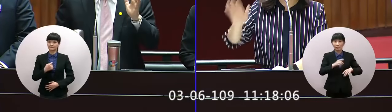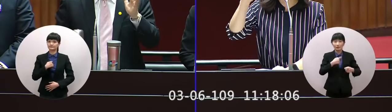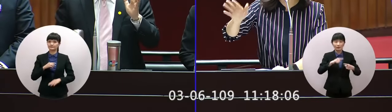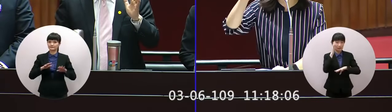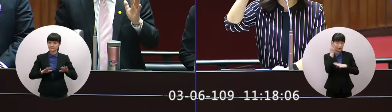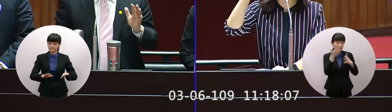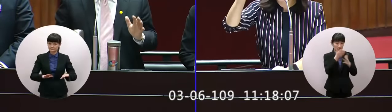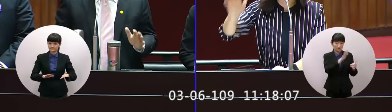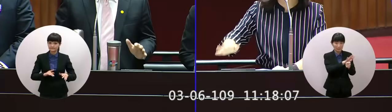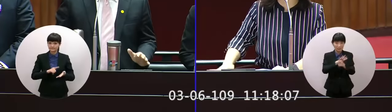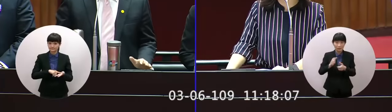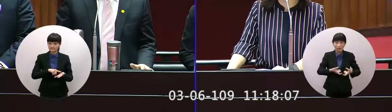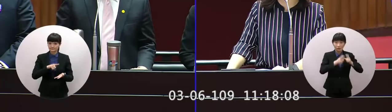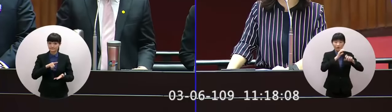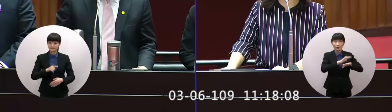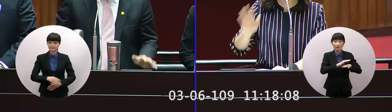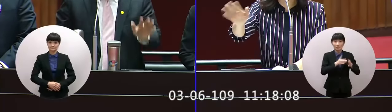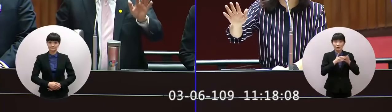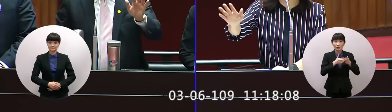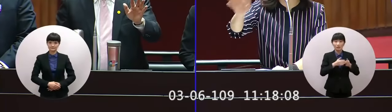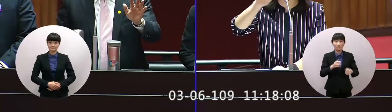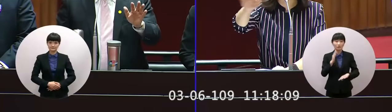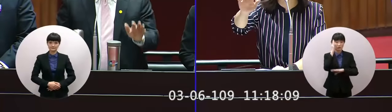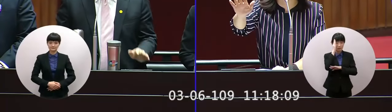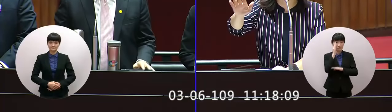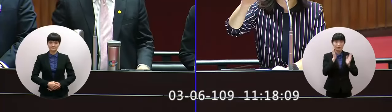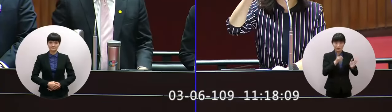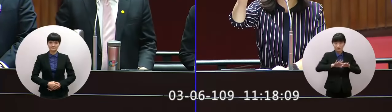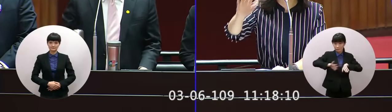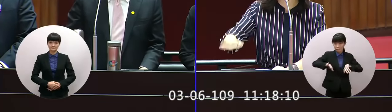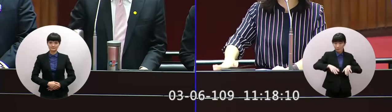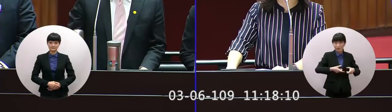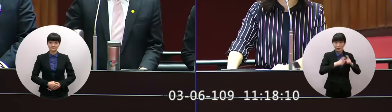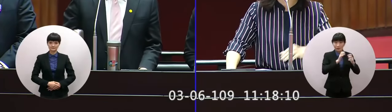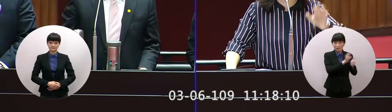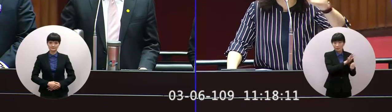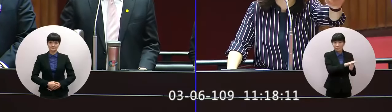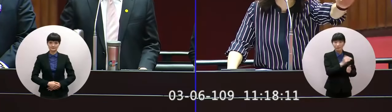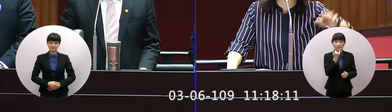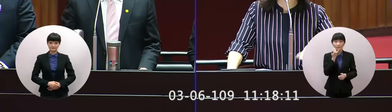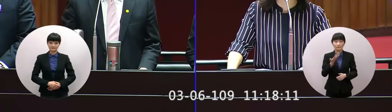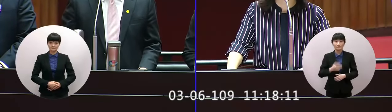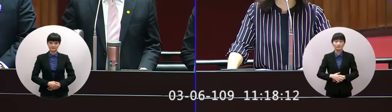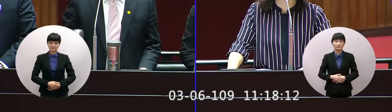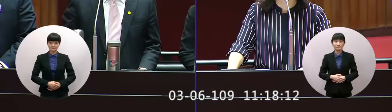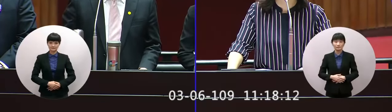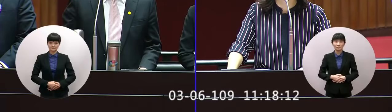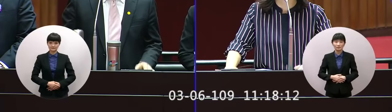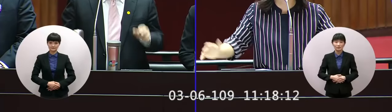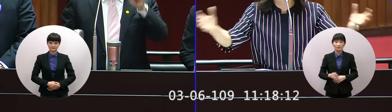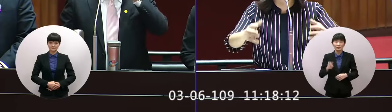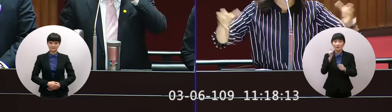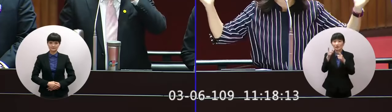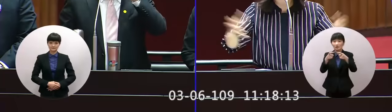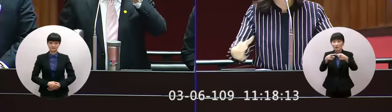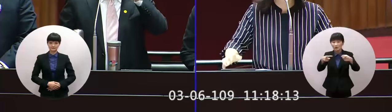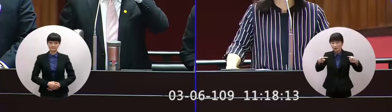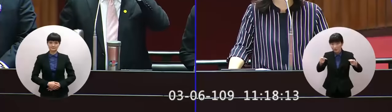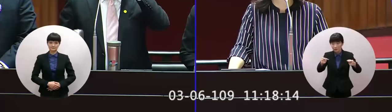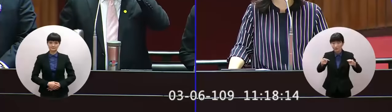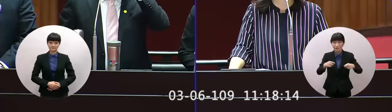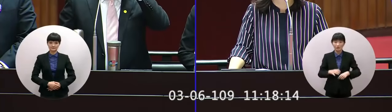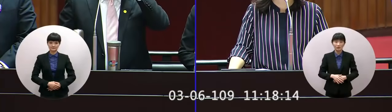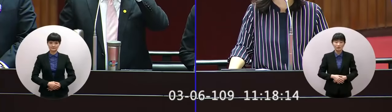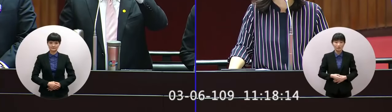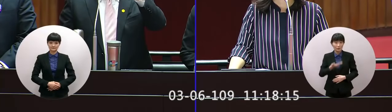哈， 所以艺文单独有没有问题？起码你让艺文文化部不要跟这个振兴抵用券的方案绑